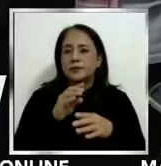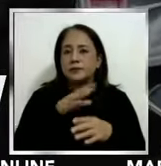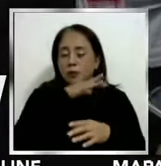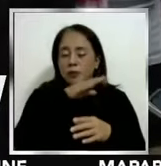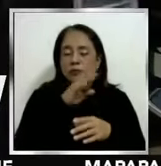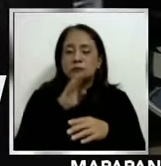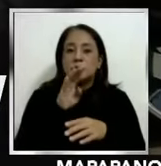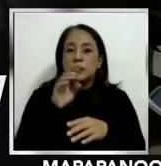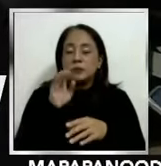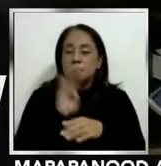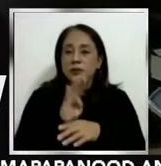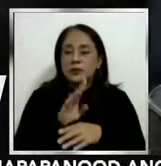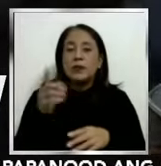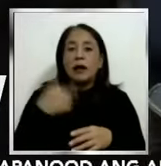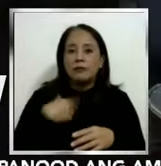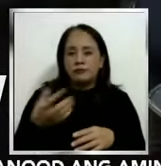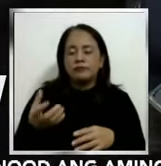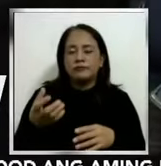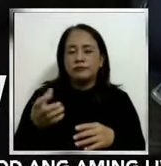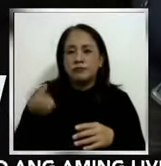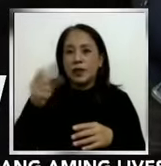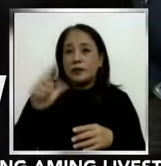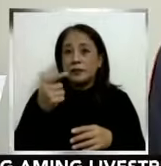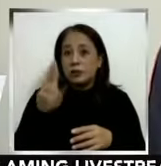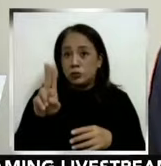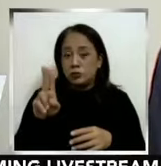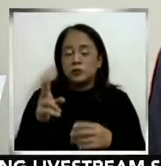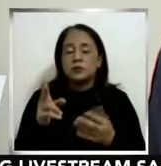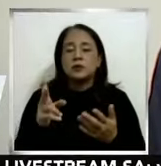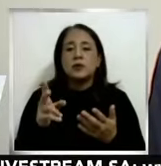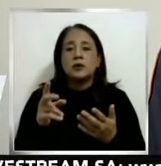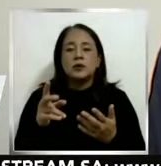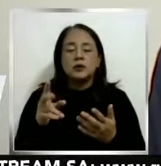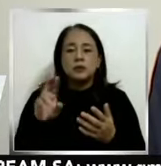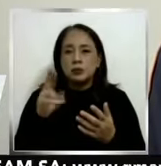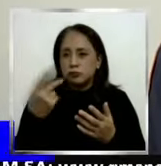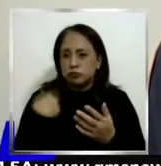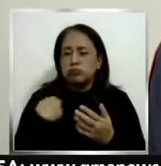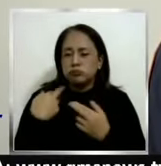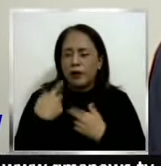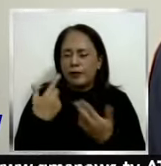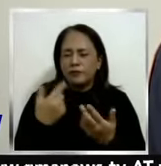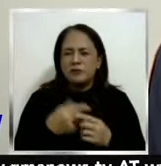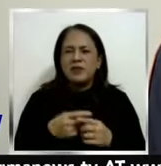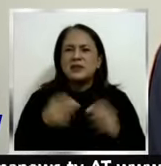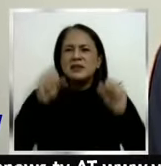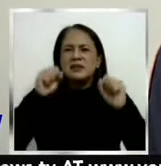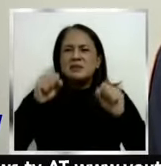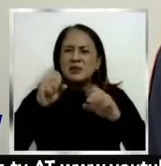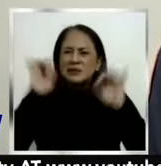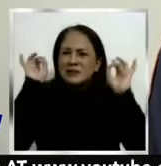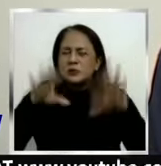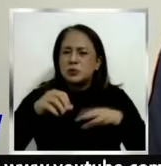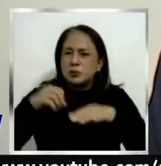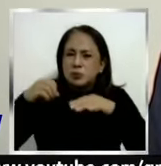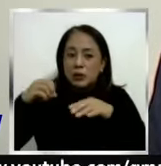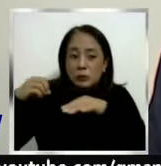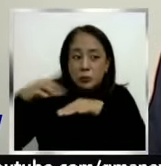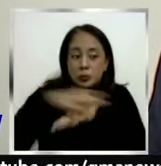na ipatigil ito, pero may kaakibat ito na panganib. Pwede kasing kumalat eh. Pwede mag-infect ng ibang animals.